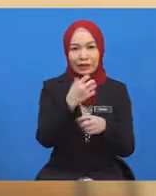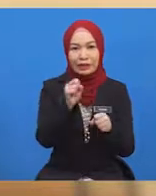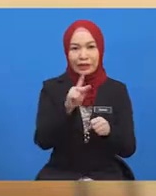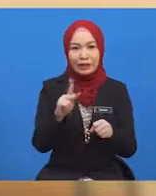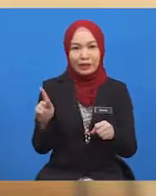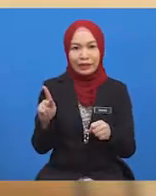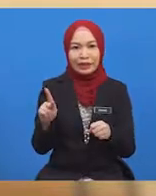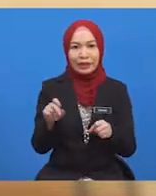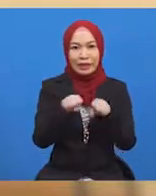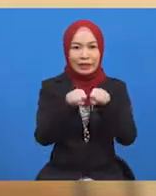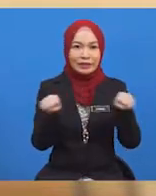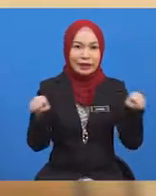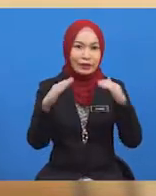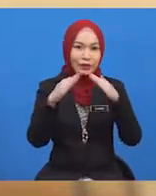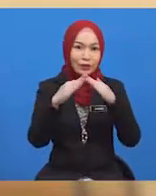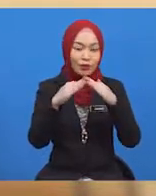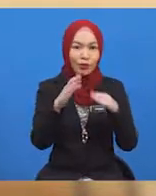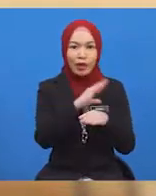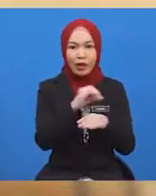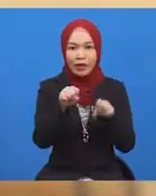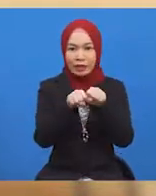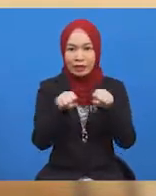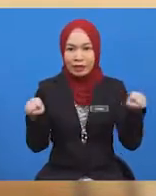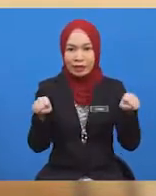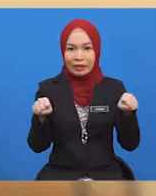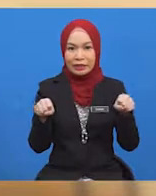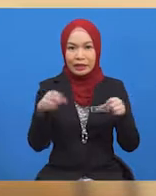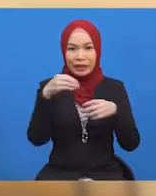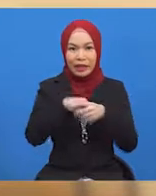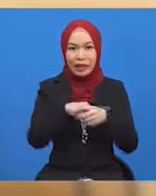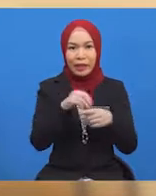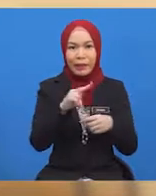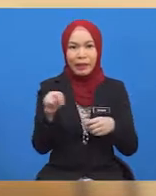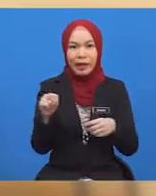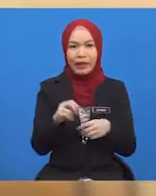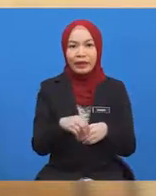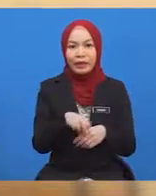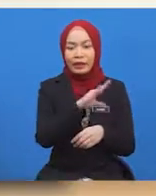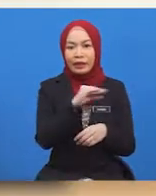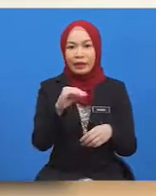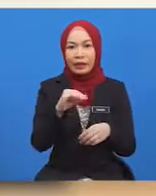rumah, saiz ruang dalaman, susur atur ruang dan sebagainya.